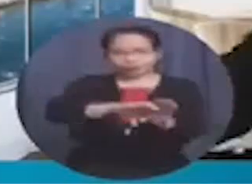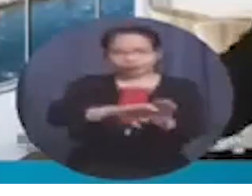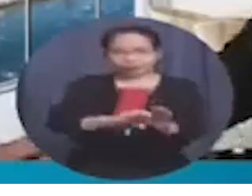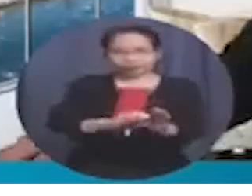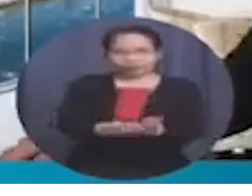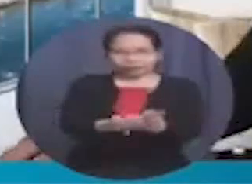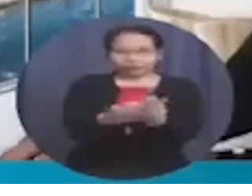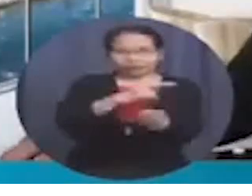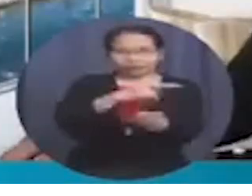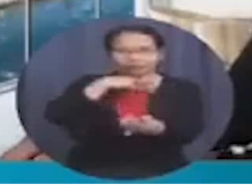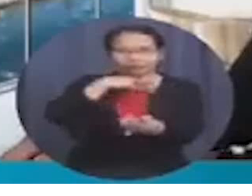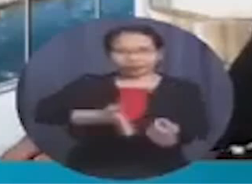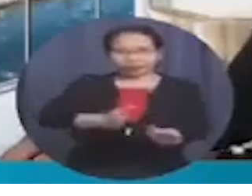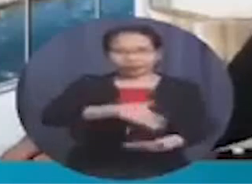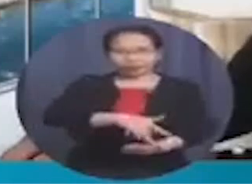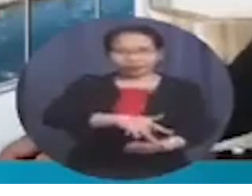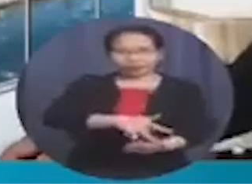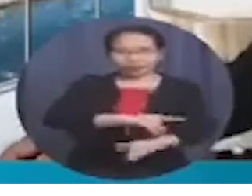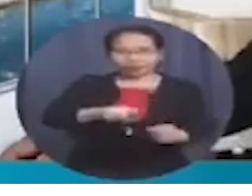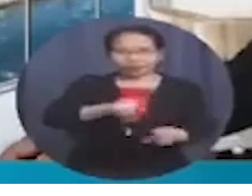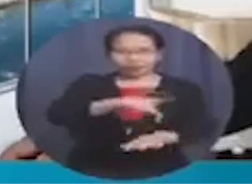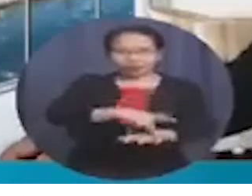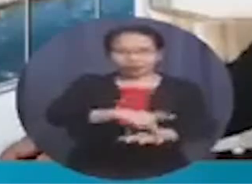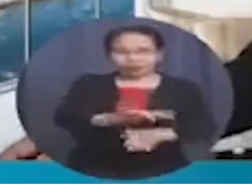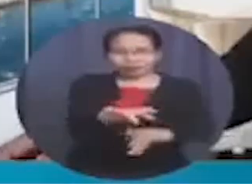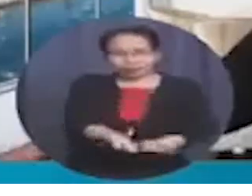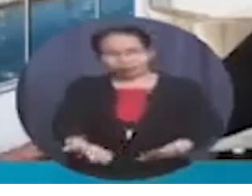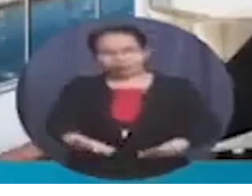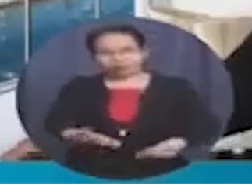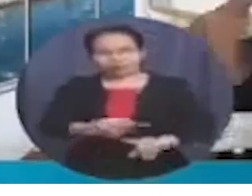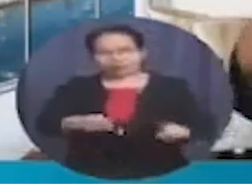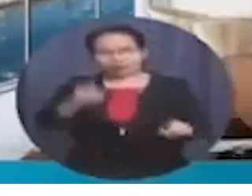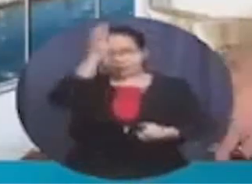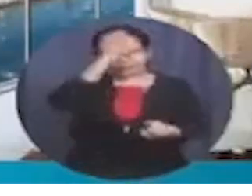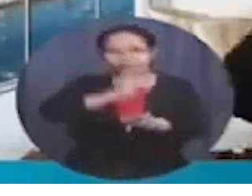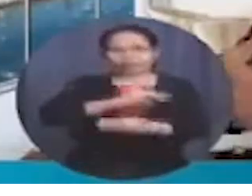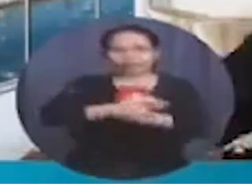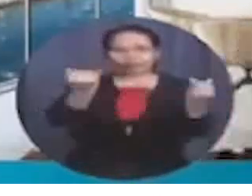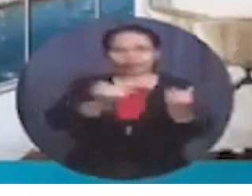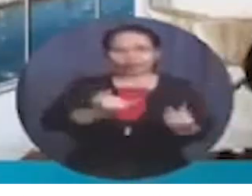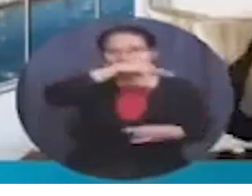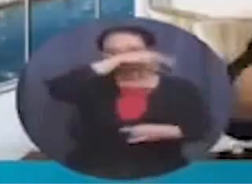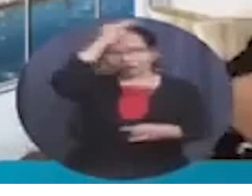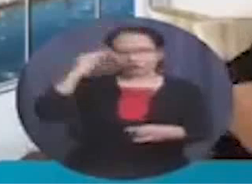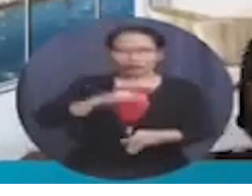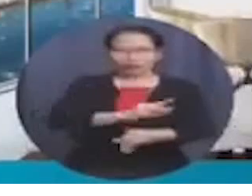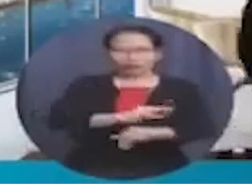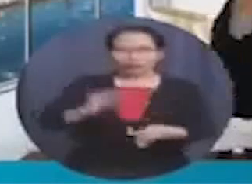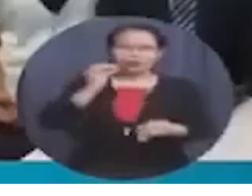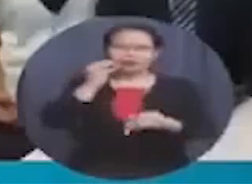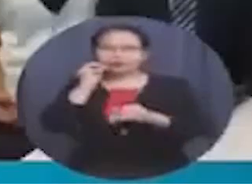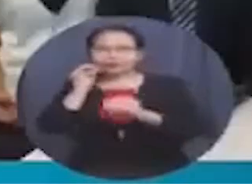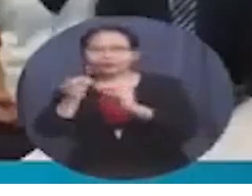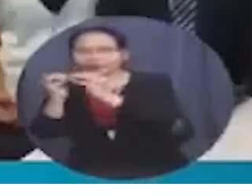yun eh. Pag hinipo, mamatay ka eh. Ito naman Katoliko yung gumawa ng retrato ni Maria, hipo ng hipo, halik ng halik. Halik ng halik eh, Jose.